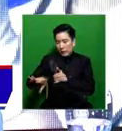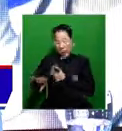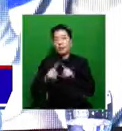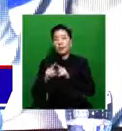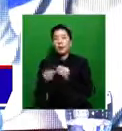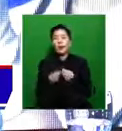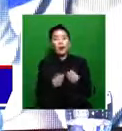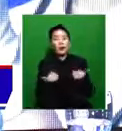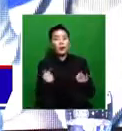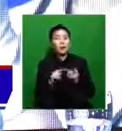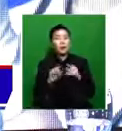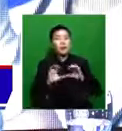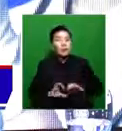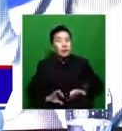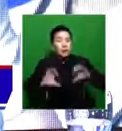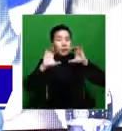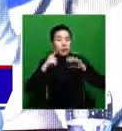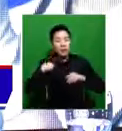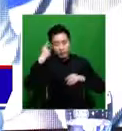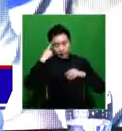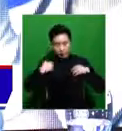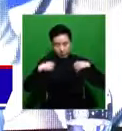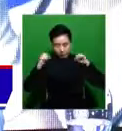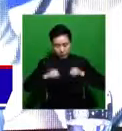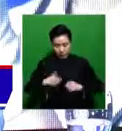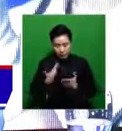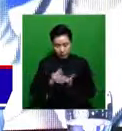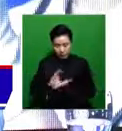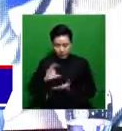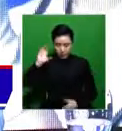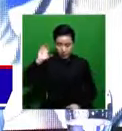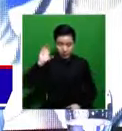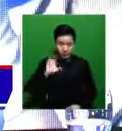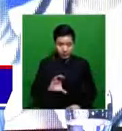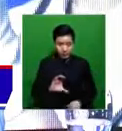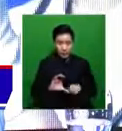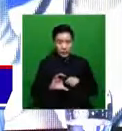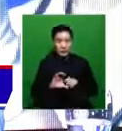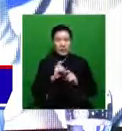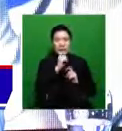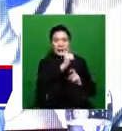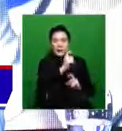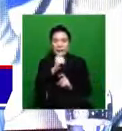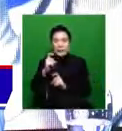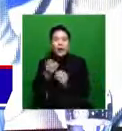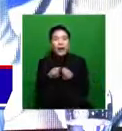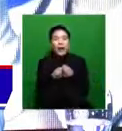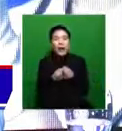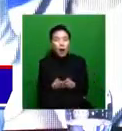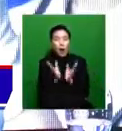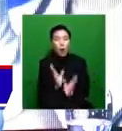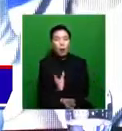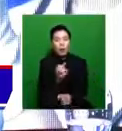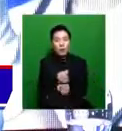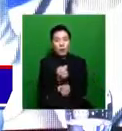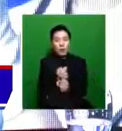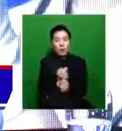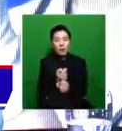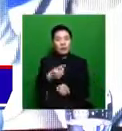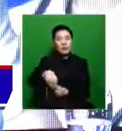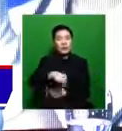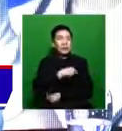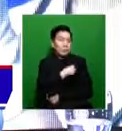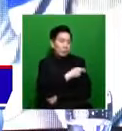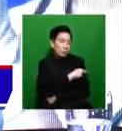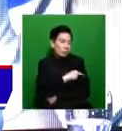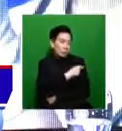นี้ทางรัฐบาลก็ได้อนุมัติงบ เสี่ยงภัยให้กับเจ้าหน้าที่แพทย์